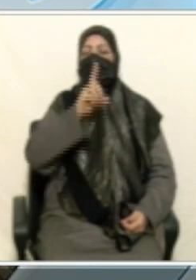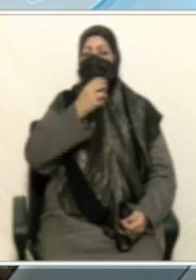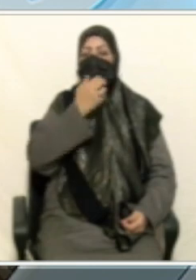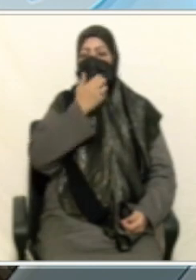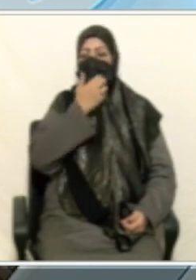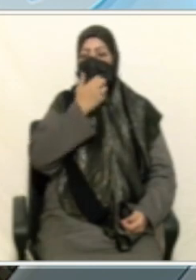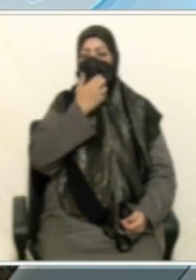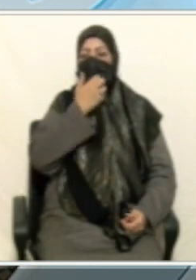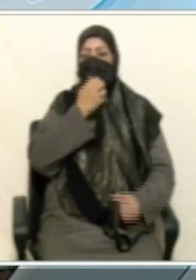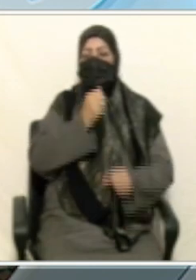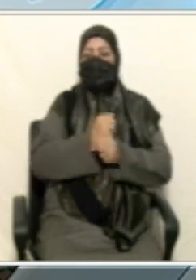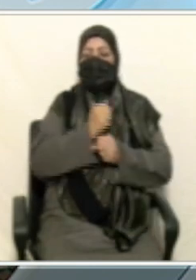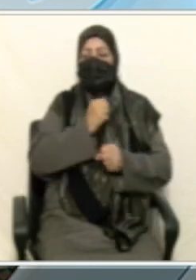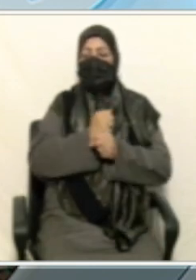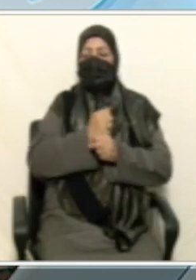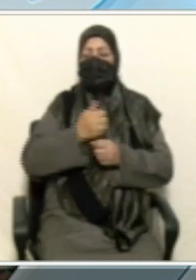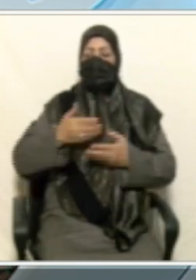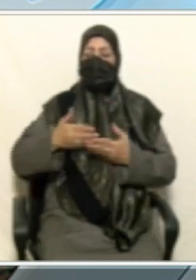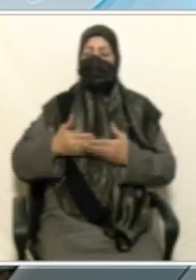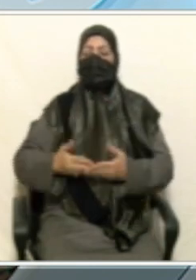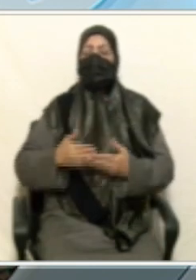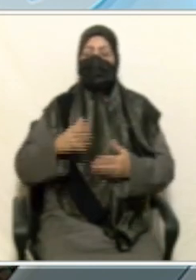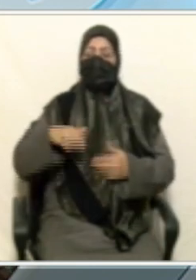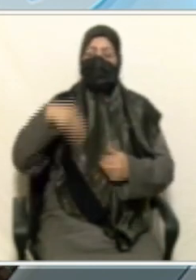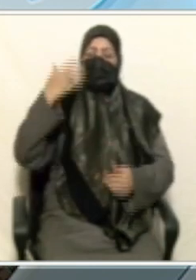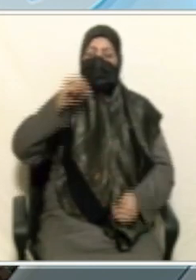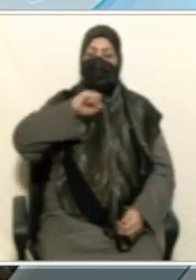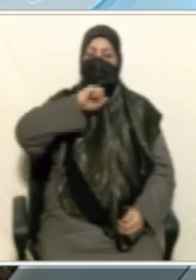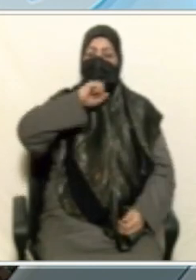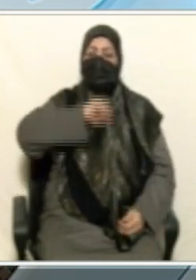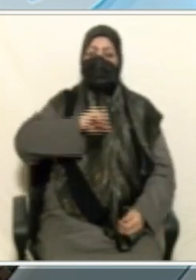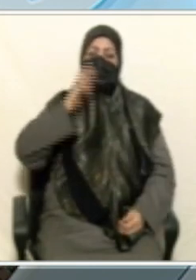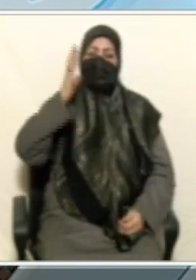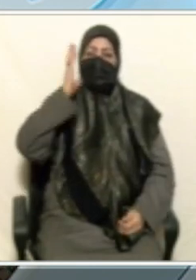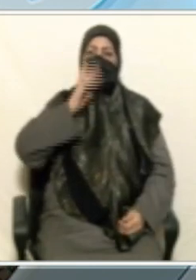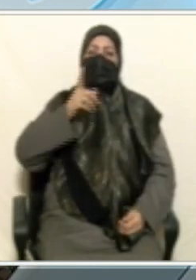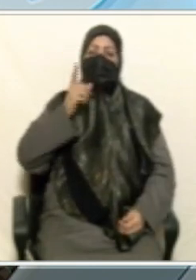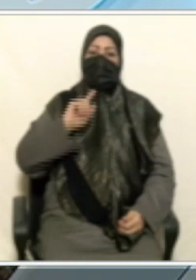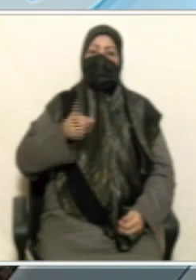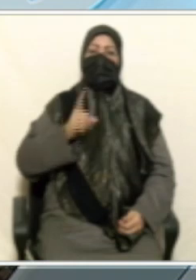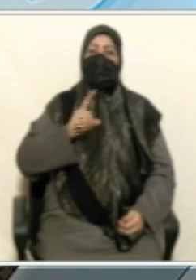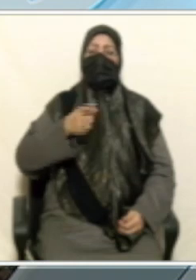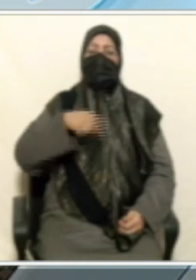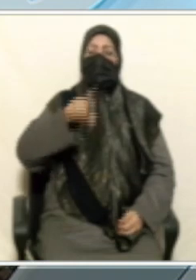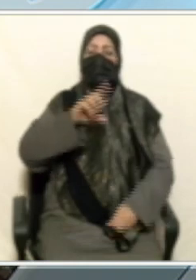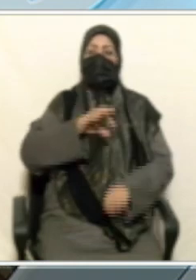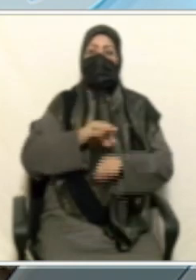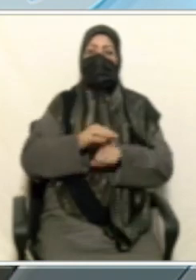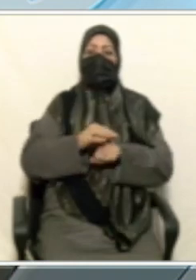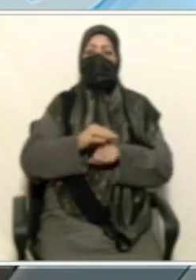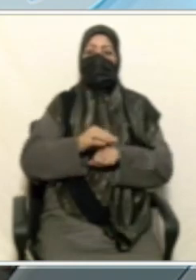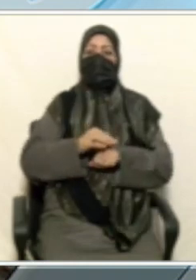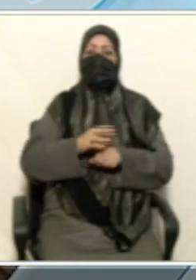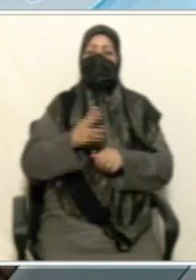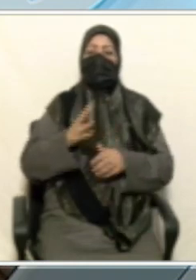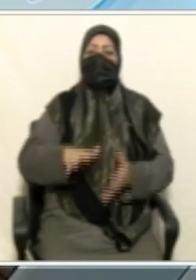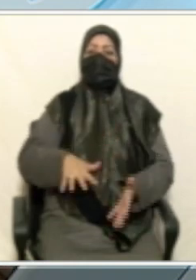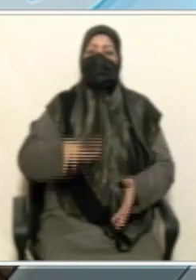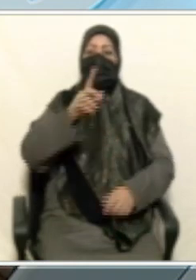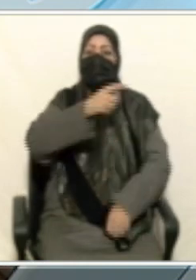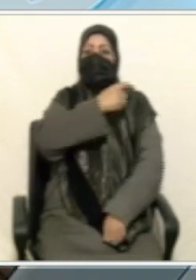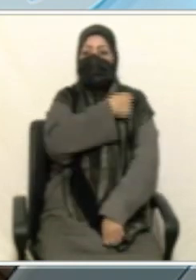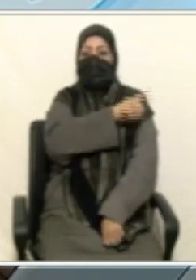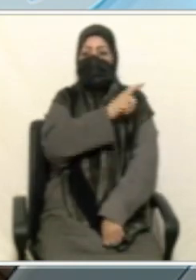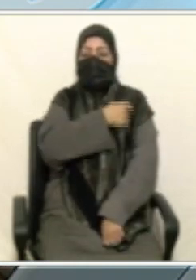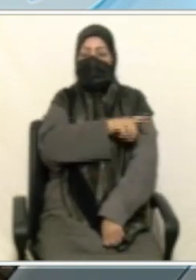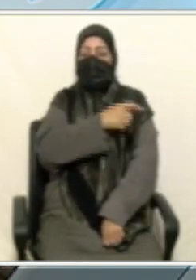قال النبي صلى الله عليه وسلم: يحاسب الله عز وجل عبده فيرى جبالا من الحسنات هي له، يقول: يا ربي هذه ليست لي، لا لم